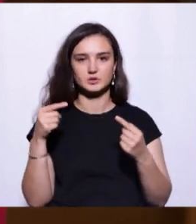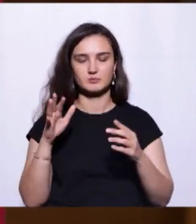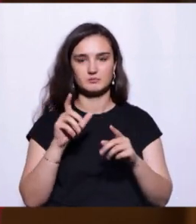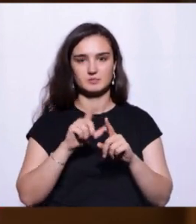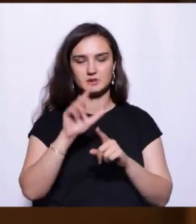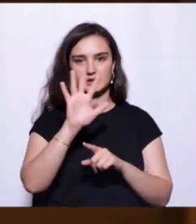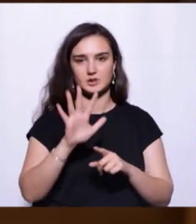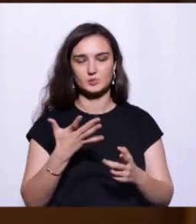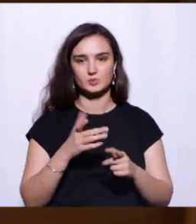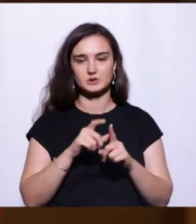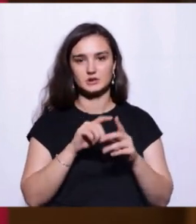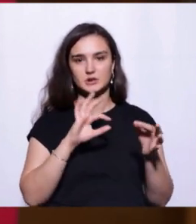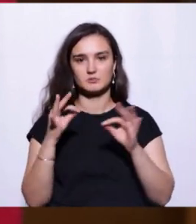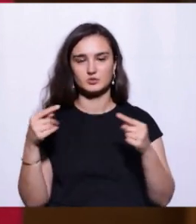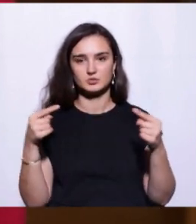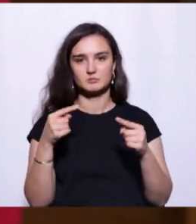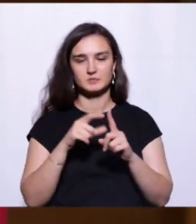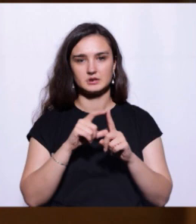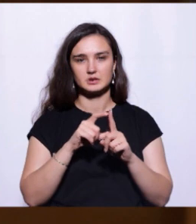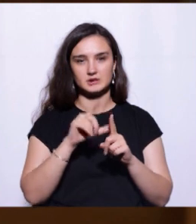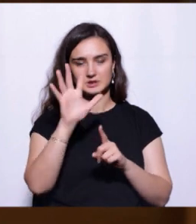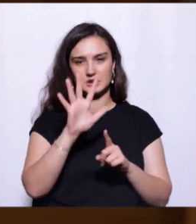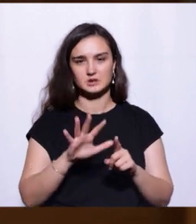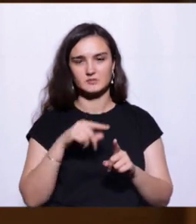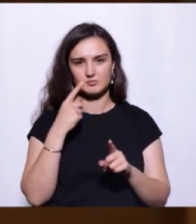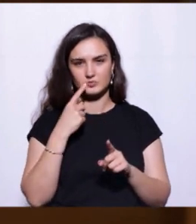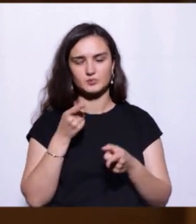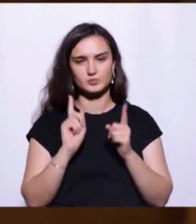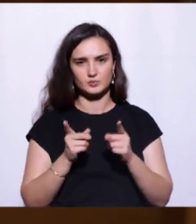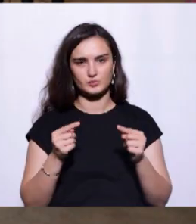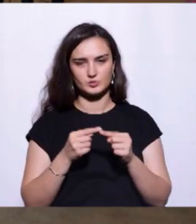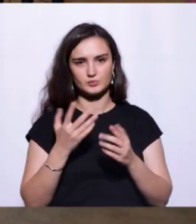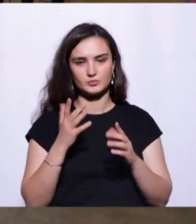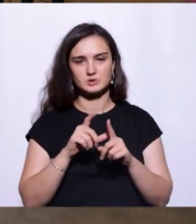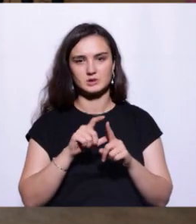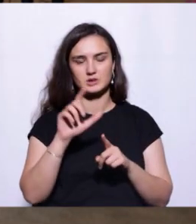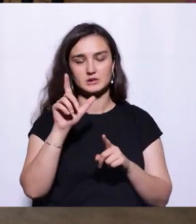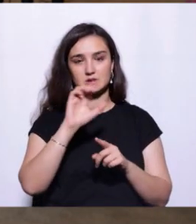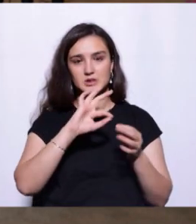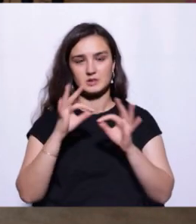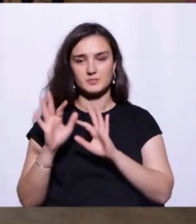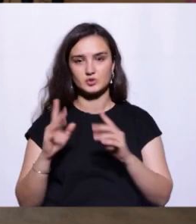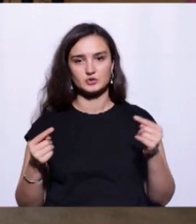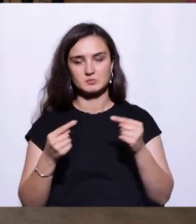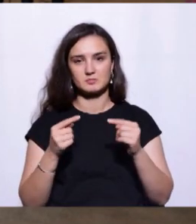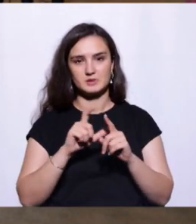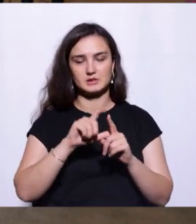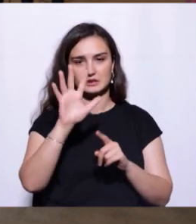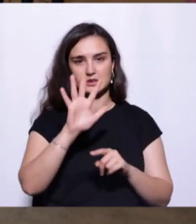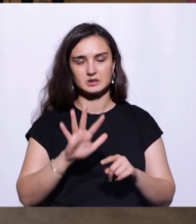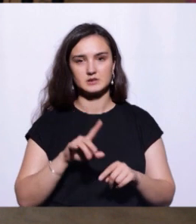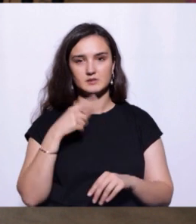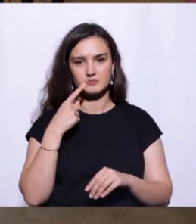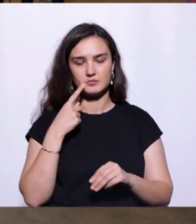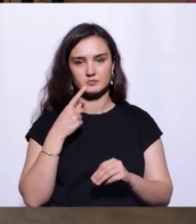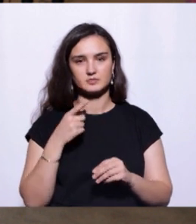ტექსტს. თუ წინადადება შეესაბამება ტექსტს, ამ შემთხვევაში ვამბობთ true, ხოლო თუ წინადადება არ შეესაბამება ტექსტს, მაგ შემთხვევაში